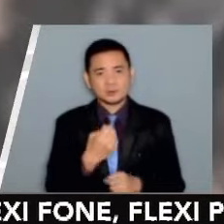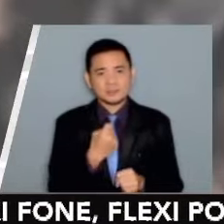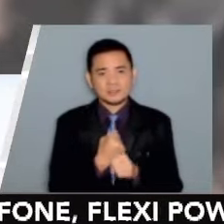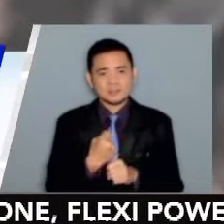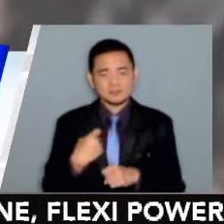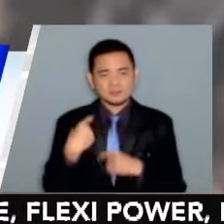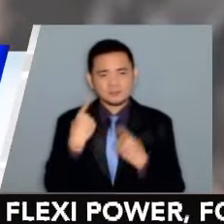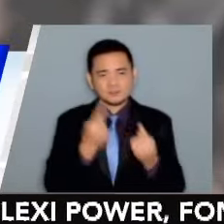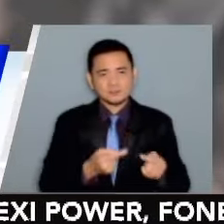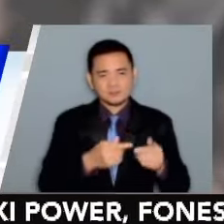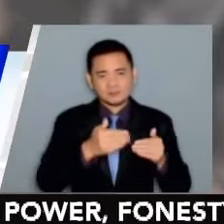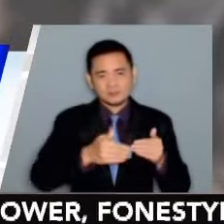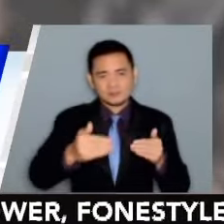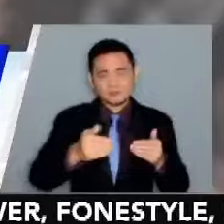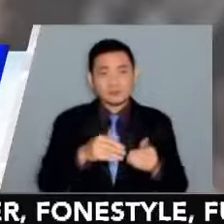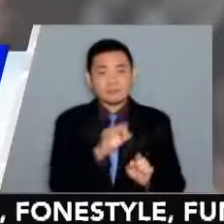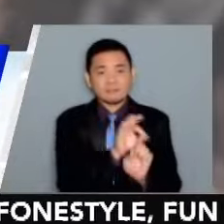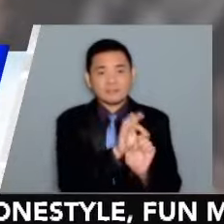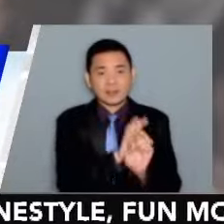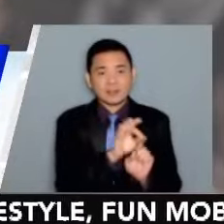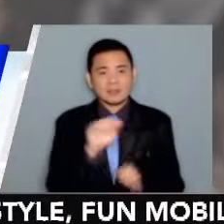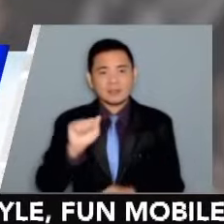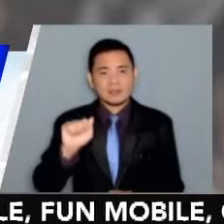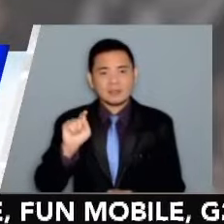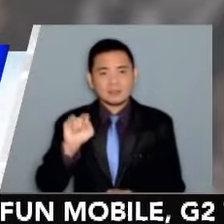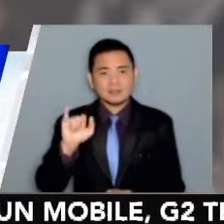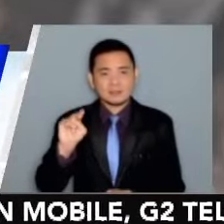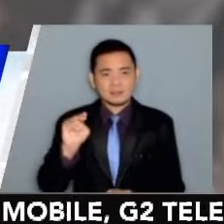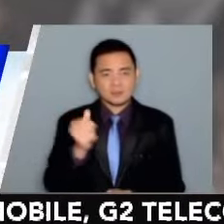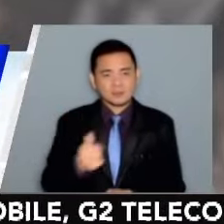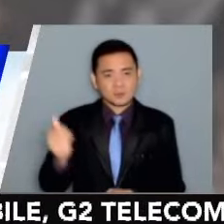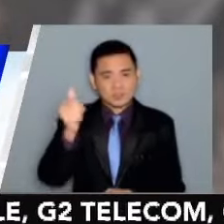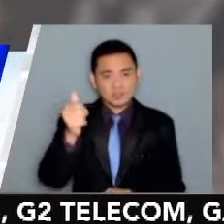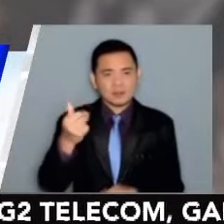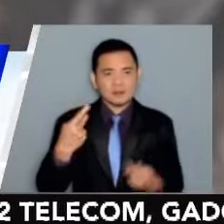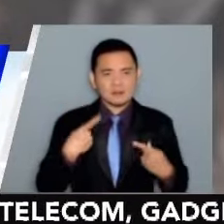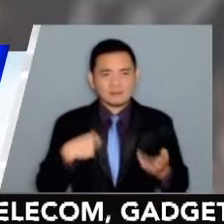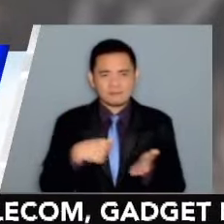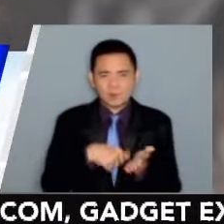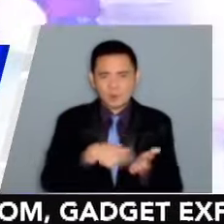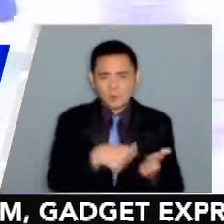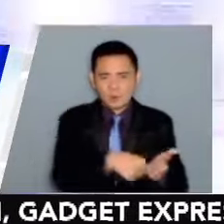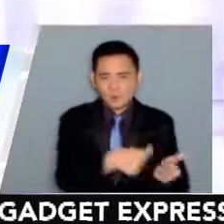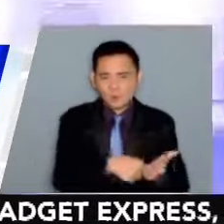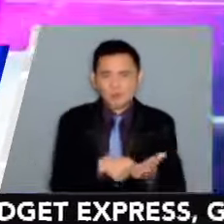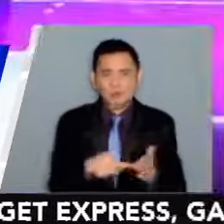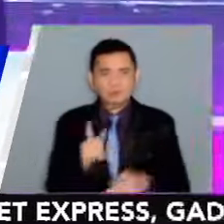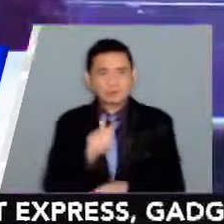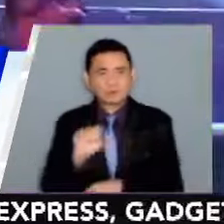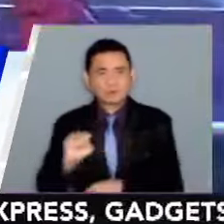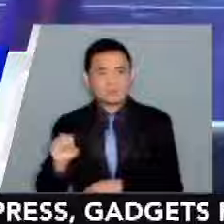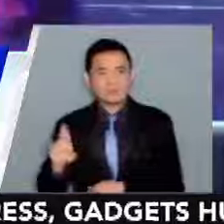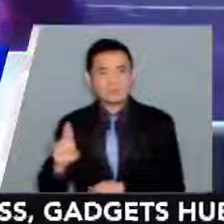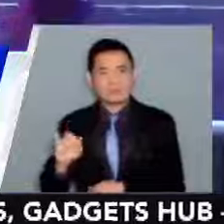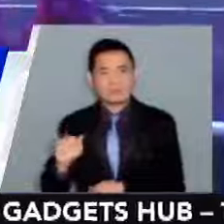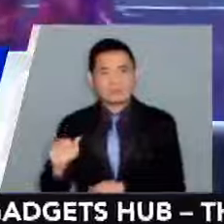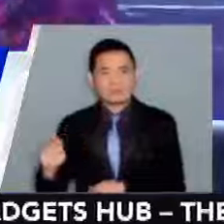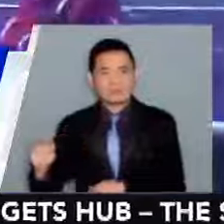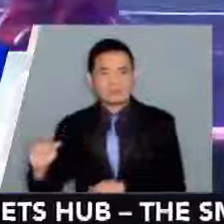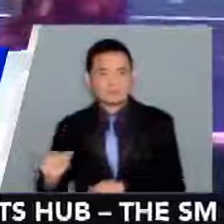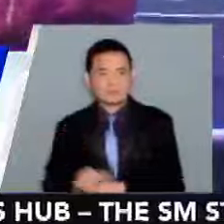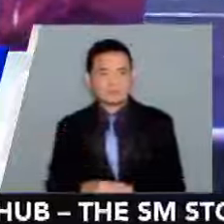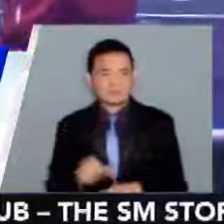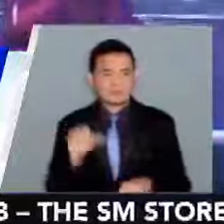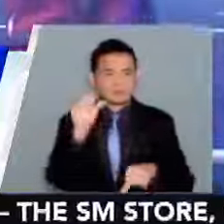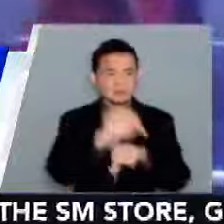ng P-Pop Kings. Tinalo nila sa botohan ang fans ni Rihanna ng Navy. Bago pa yan, tinalo rin ng 18 sa semifinal